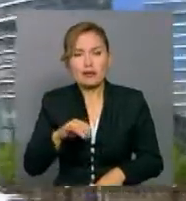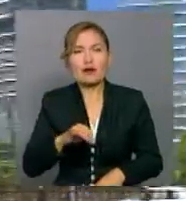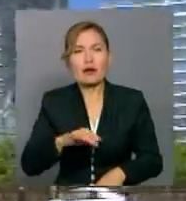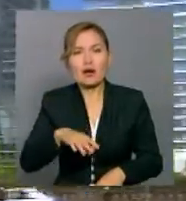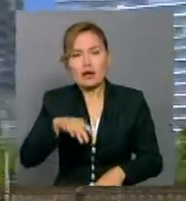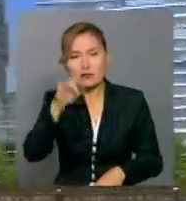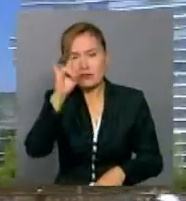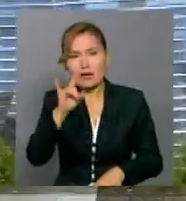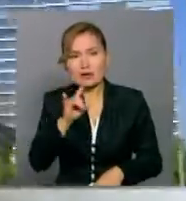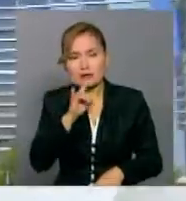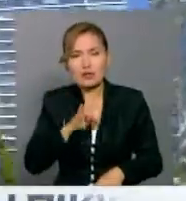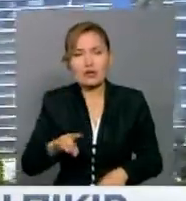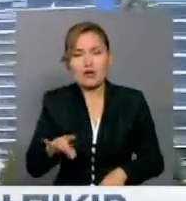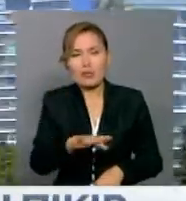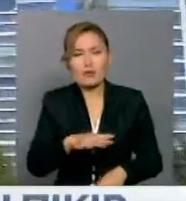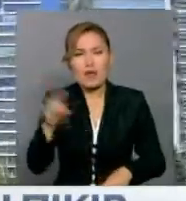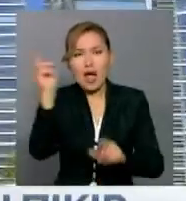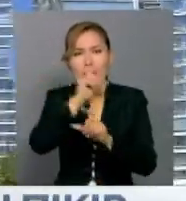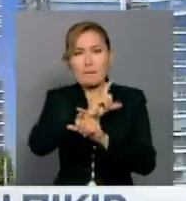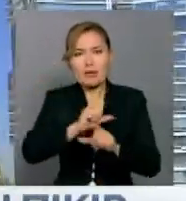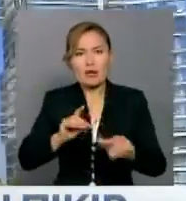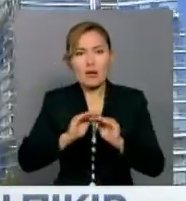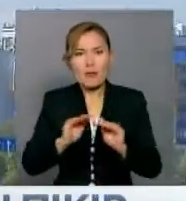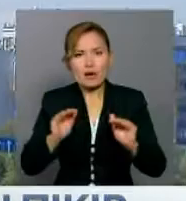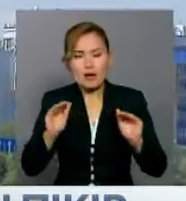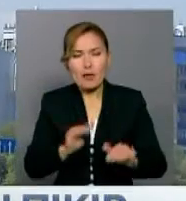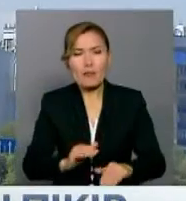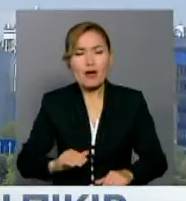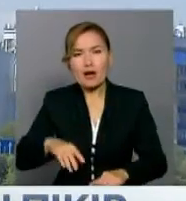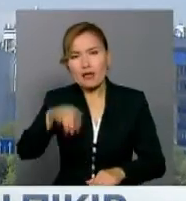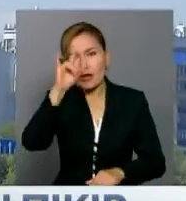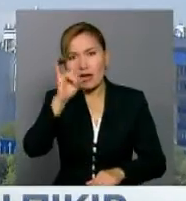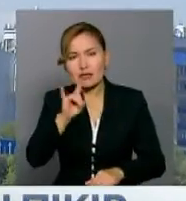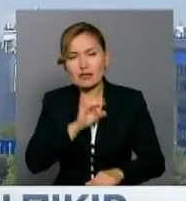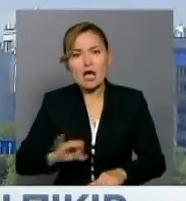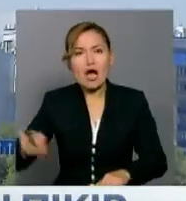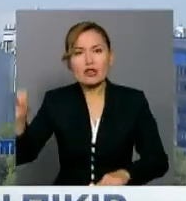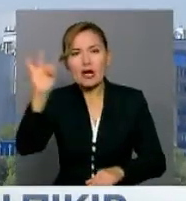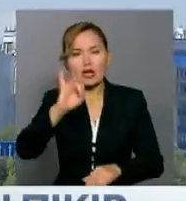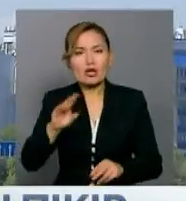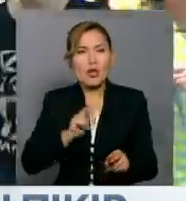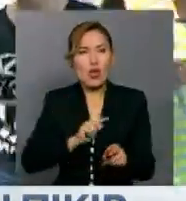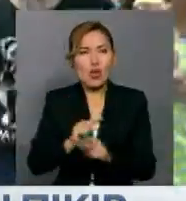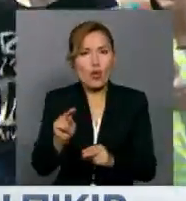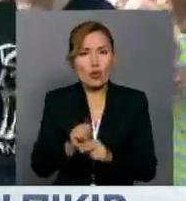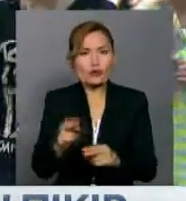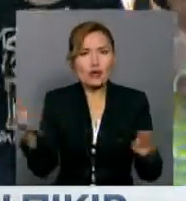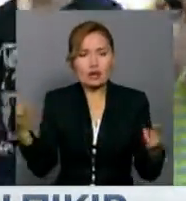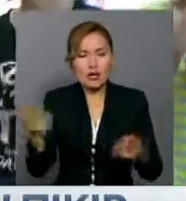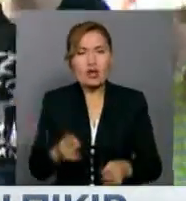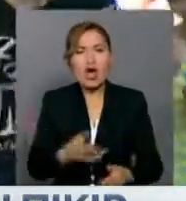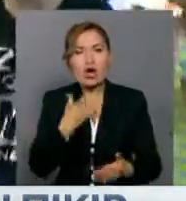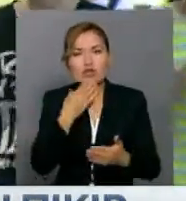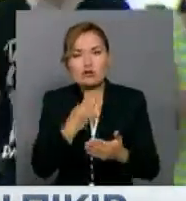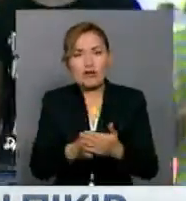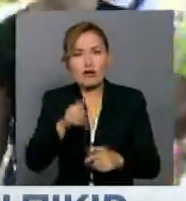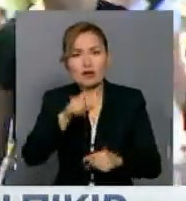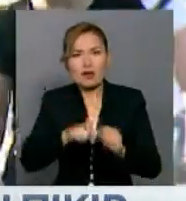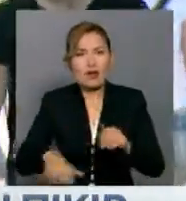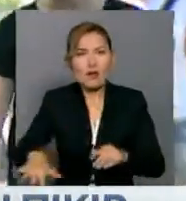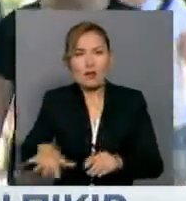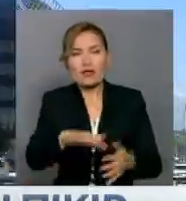бастап мектепте балаларға өз ауылы, ауданы мен өлке тарихын оқытуымыз қажет. Өйткені жастардың көбі өздері туып өскен